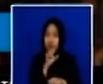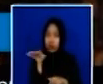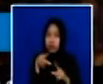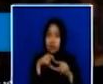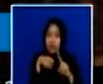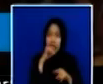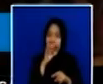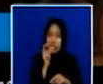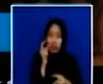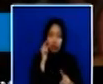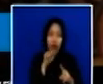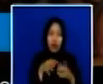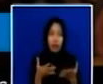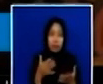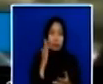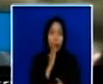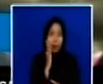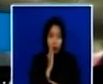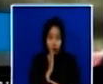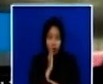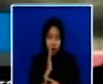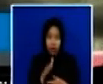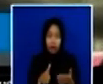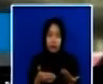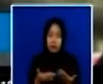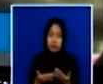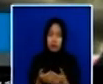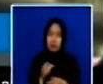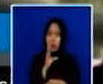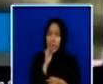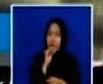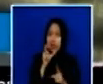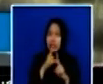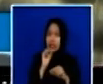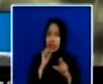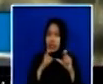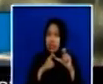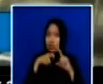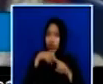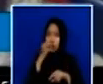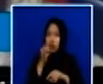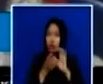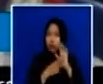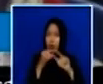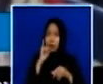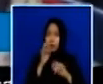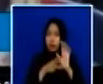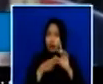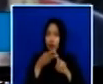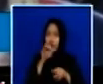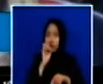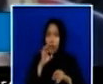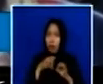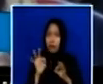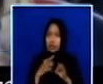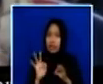adalah anak ke muda begitu ya apa yang kemudian disampaikan oleh diskominfo Pacitan terkait dengan tadi